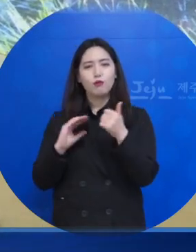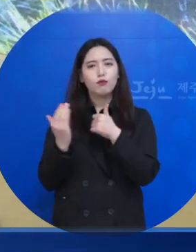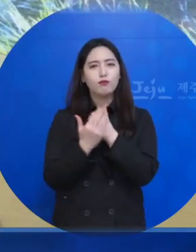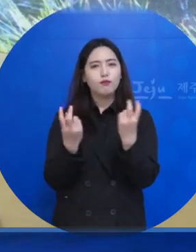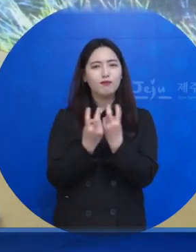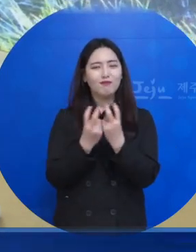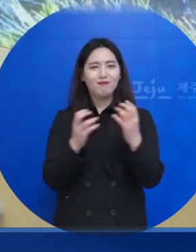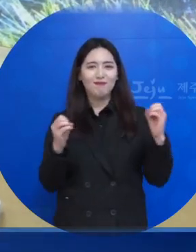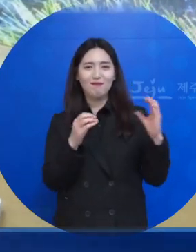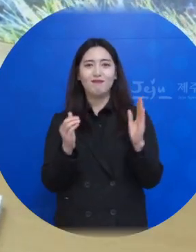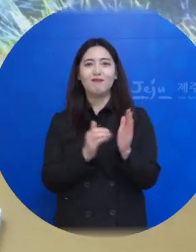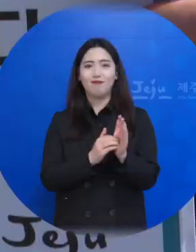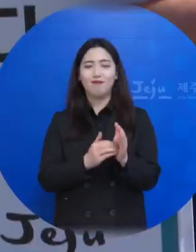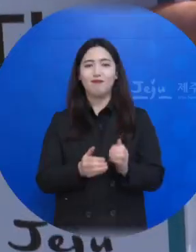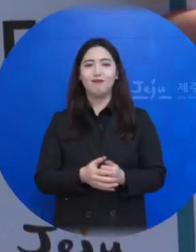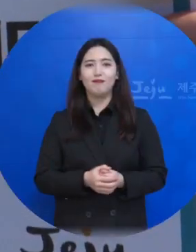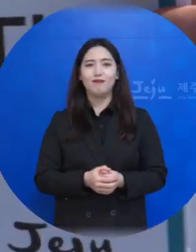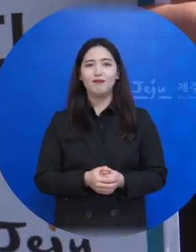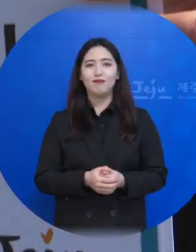방안을 공유하였습니다.